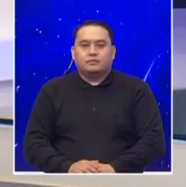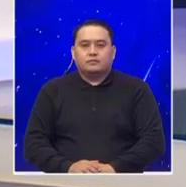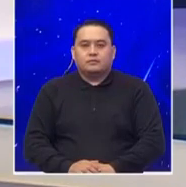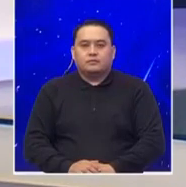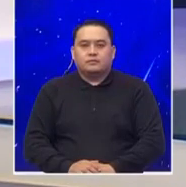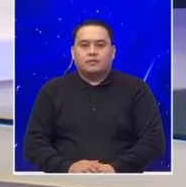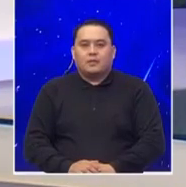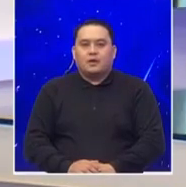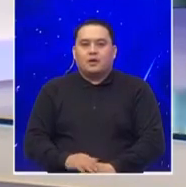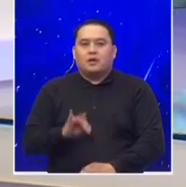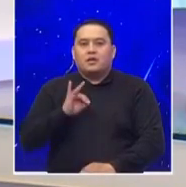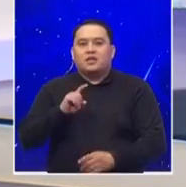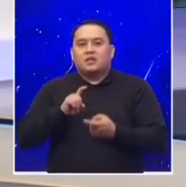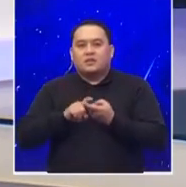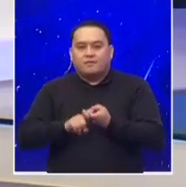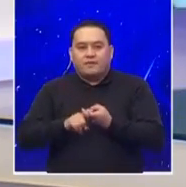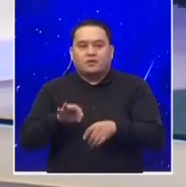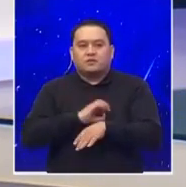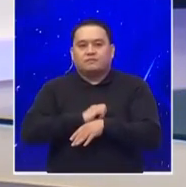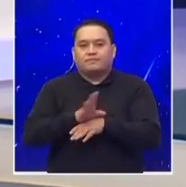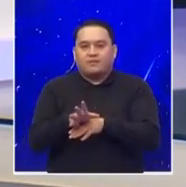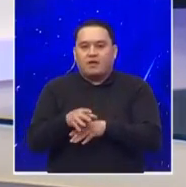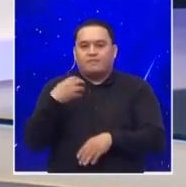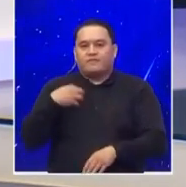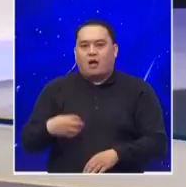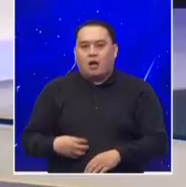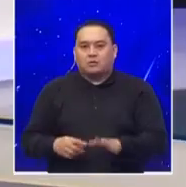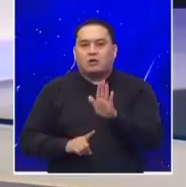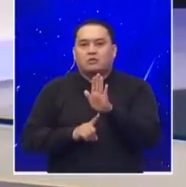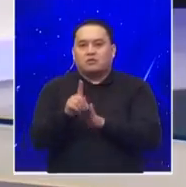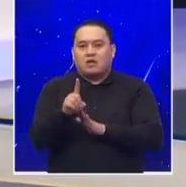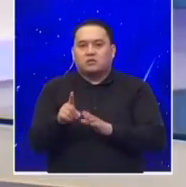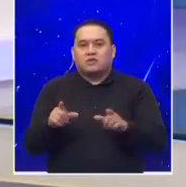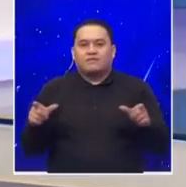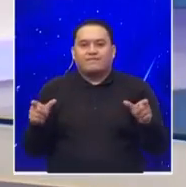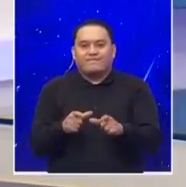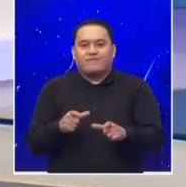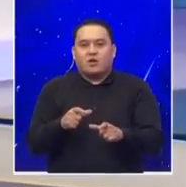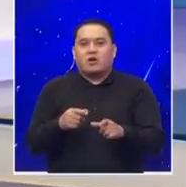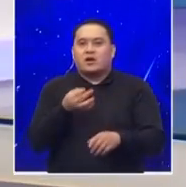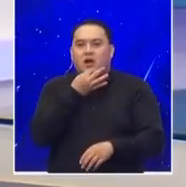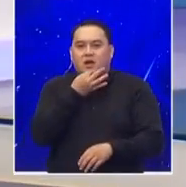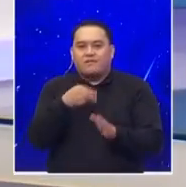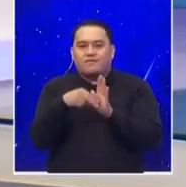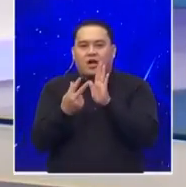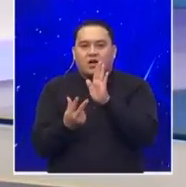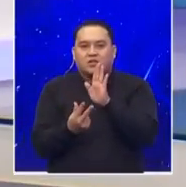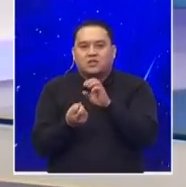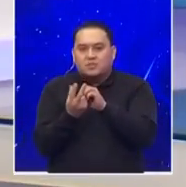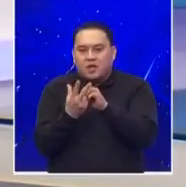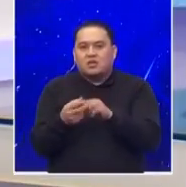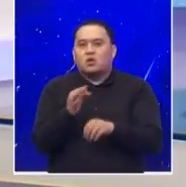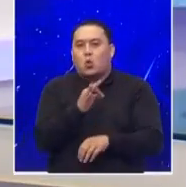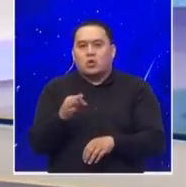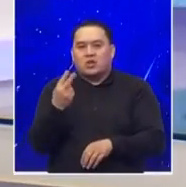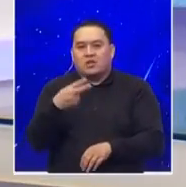В рамках борьбы с коронавирусной инфекцией Франция сделала начало комендантского часа более ранним – с 18:00